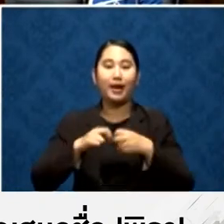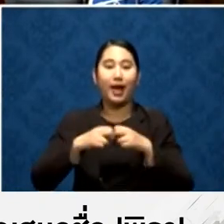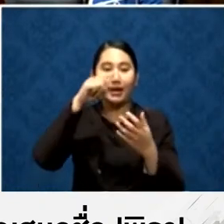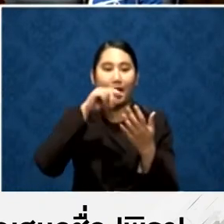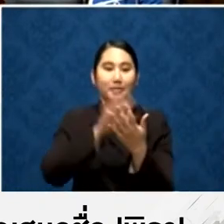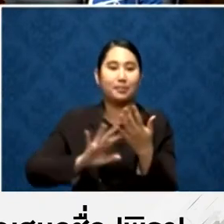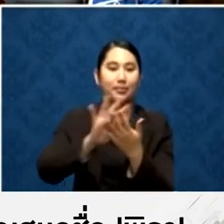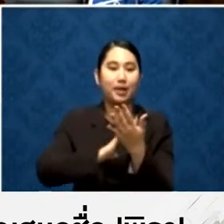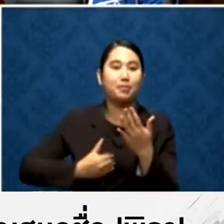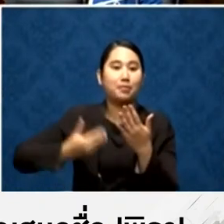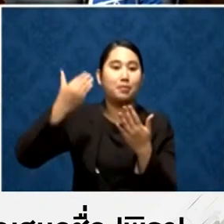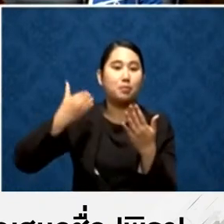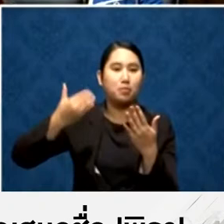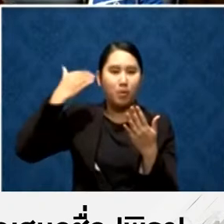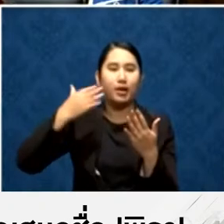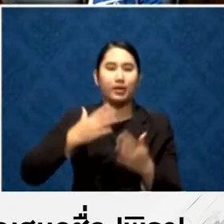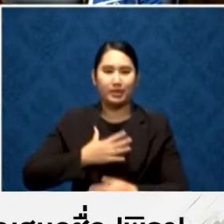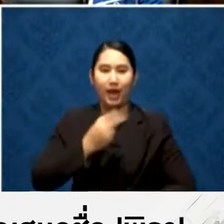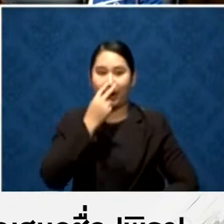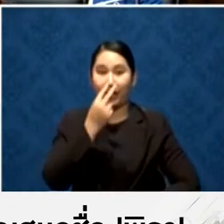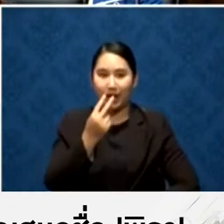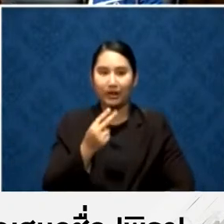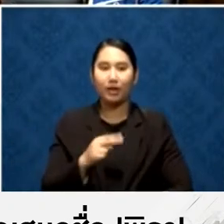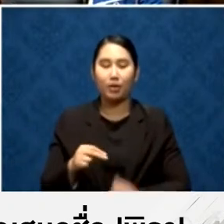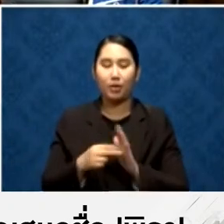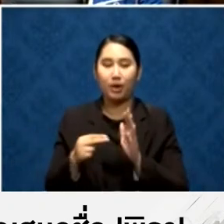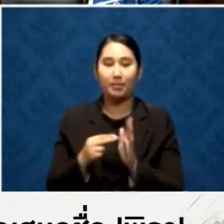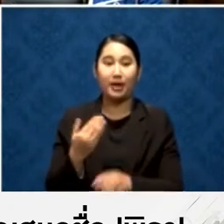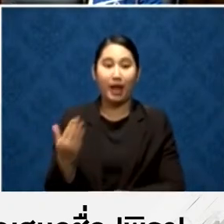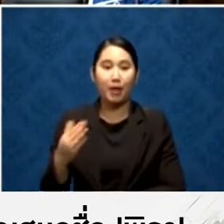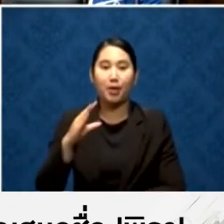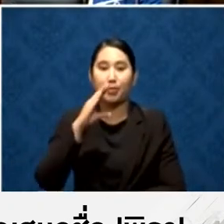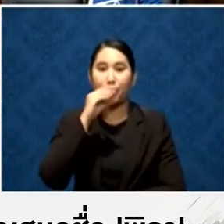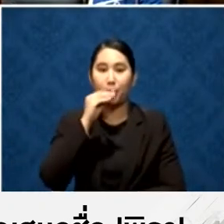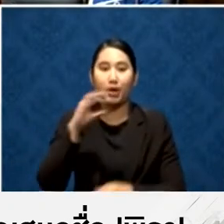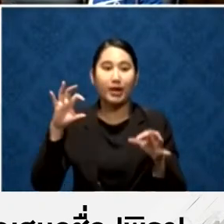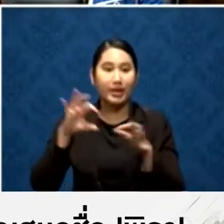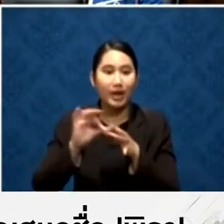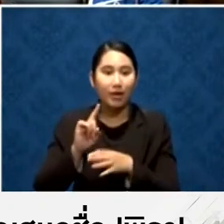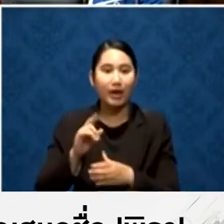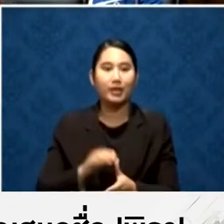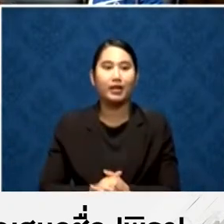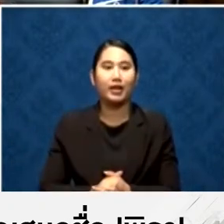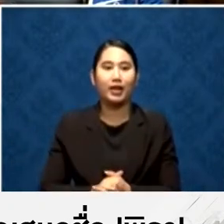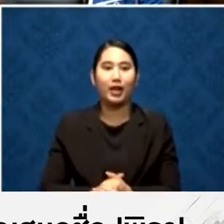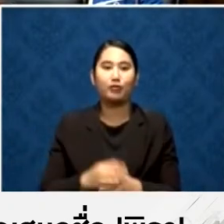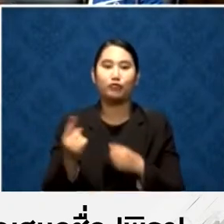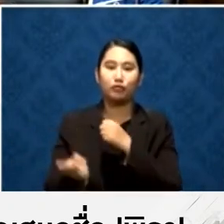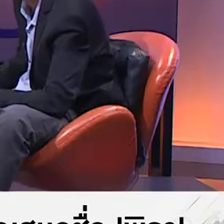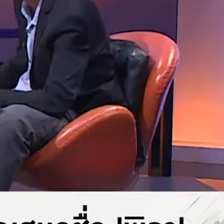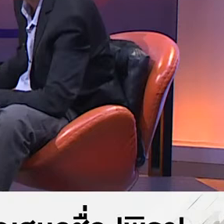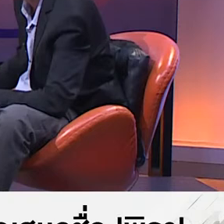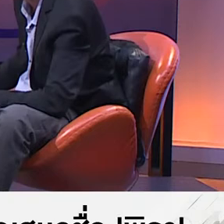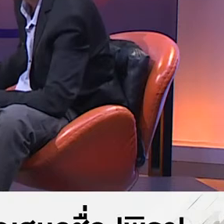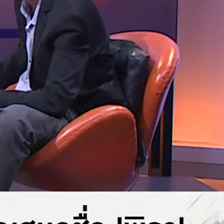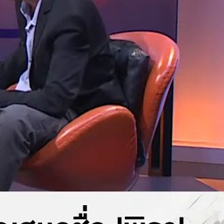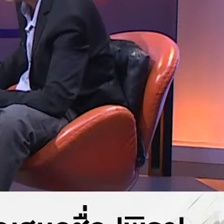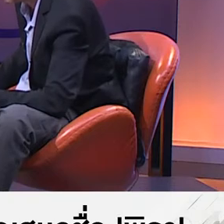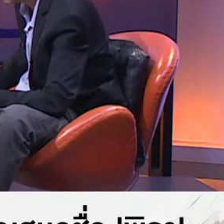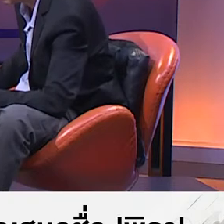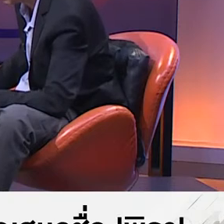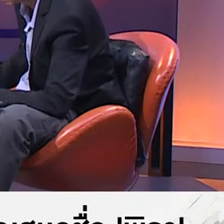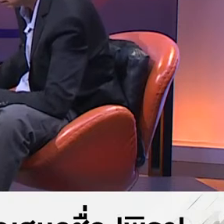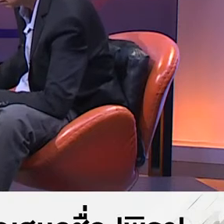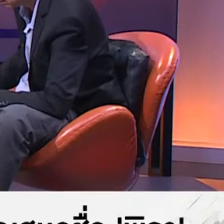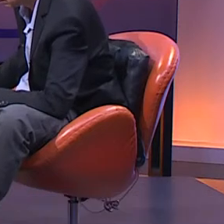ก็ผมก็สนุกเดียนะสำหรับคุณชาดา ตอนนี้เนี่ยเรามีผู้สื่อข่าวนะครับคุณชัยพลนะฮะคุณบุญปั้นเนี่ยนะครับไปเกาะติดสถาน